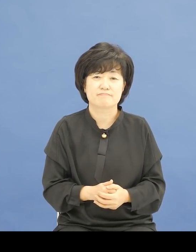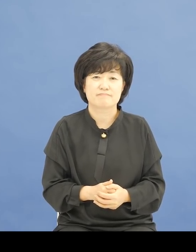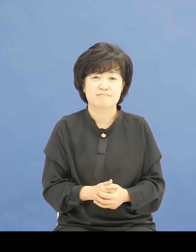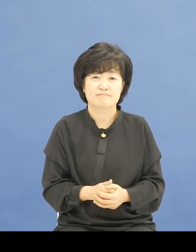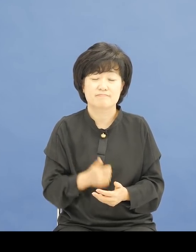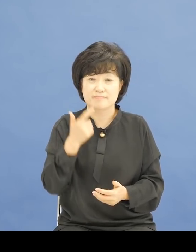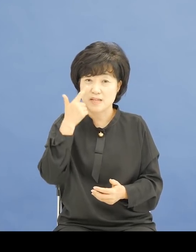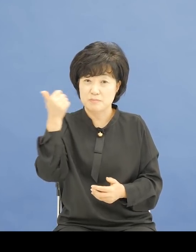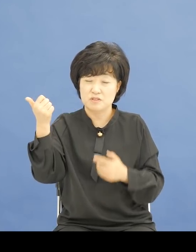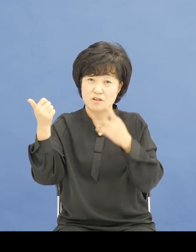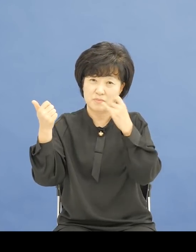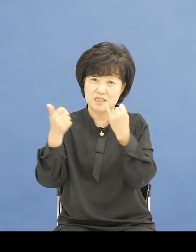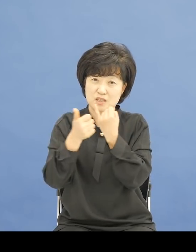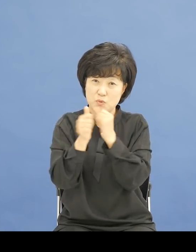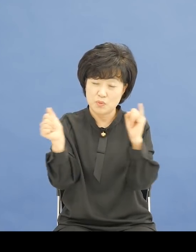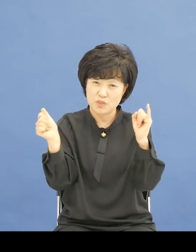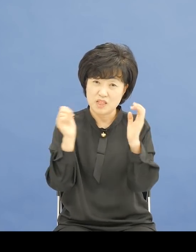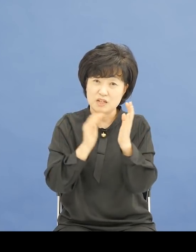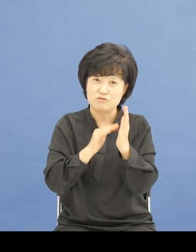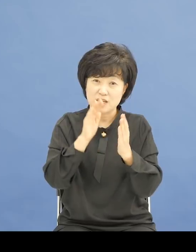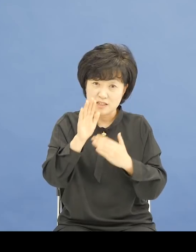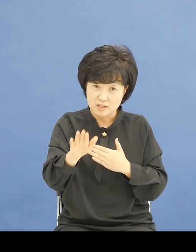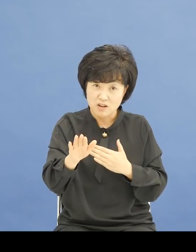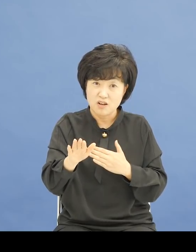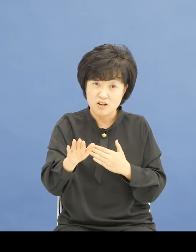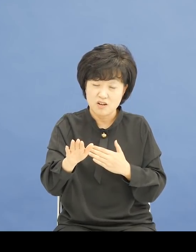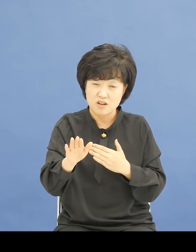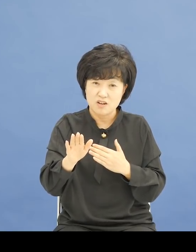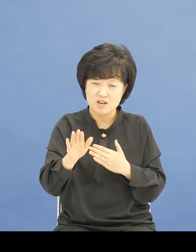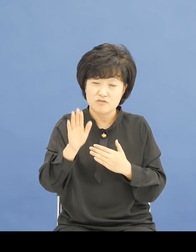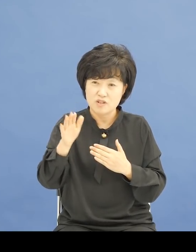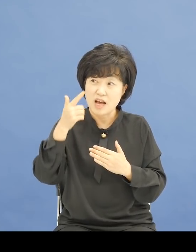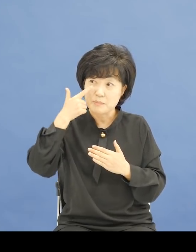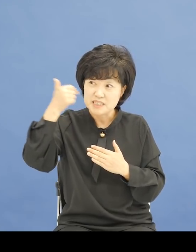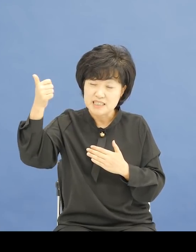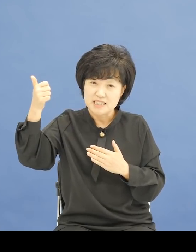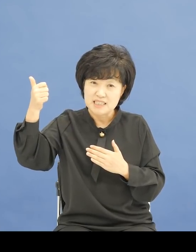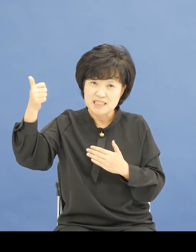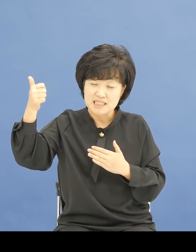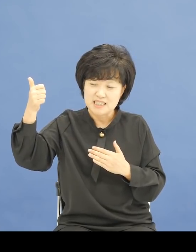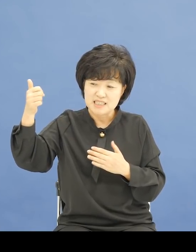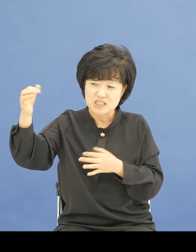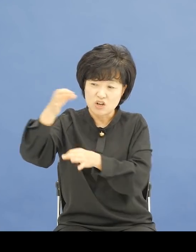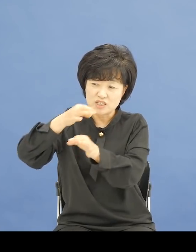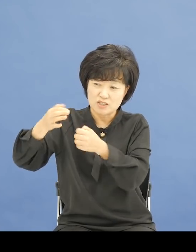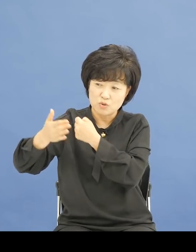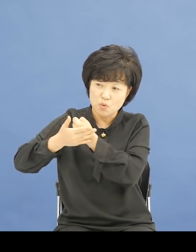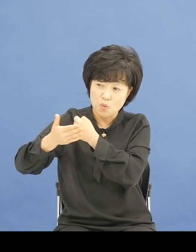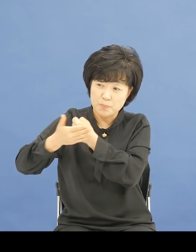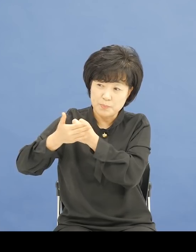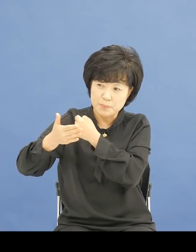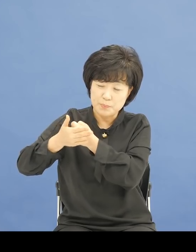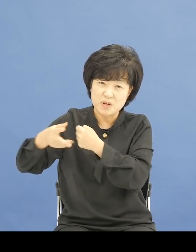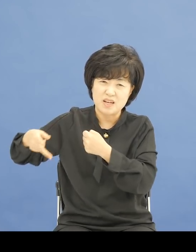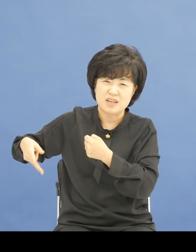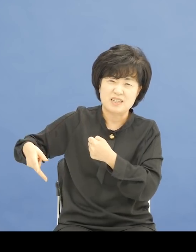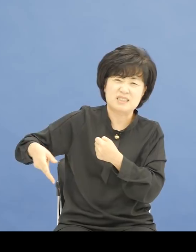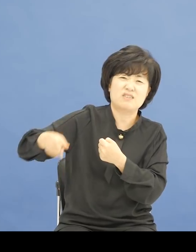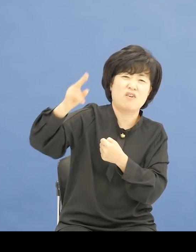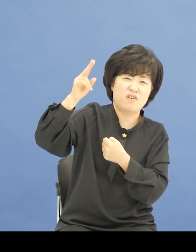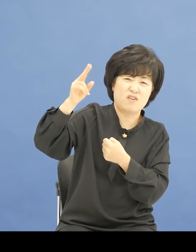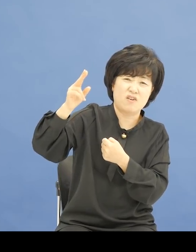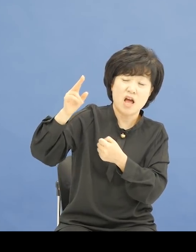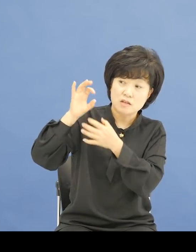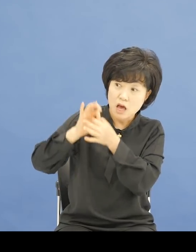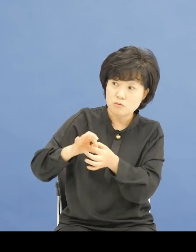이혼하시고 굉장히 좀 어렵게 지내셨겠네요. 아무래도 아버지와 지속적으로 이렇게 경제적인 도움을 받으면 네.